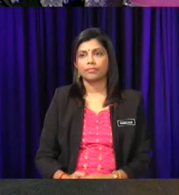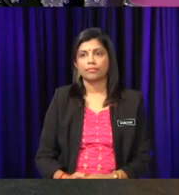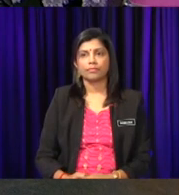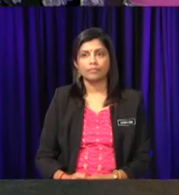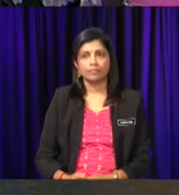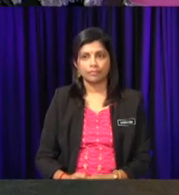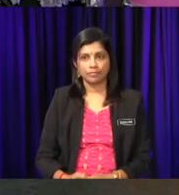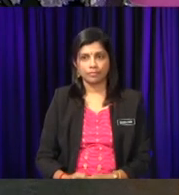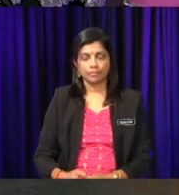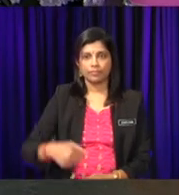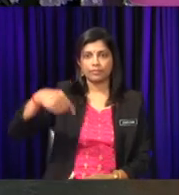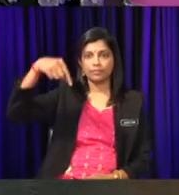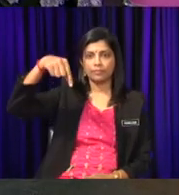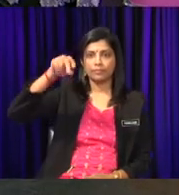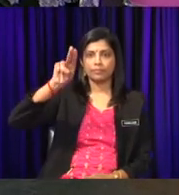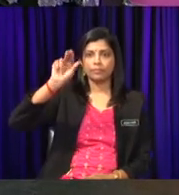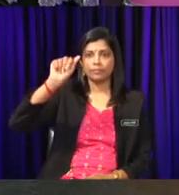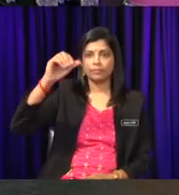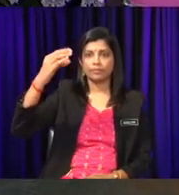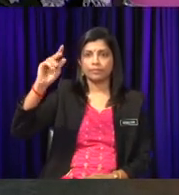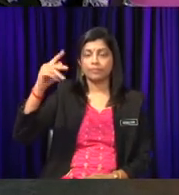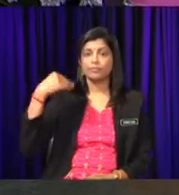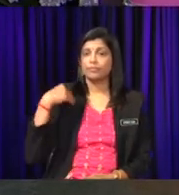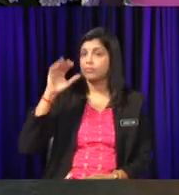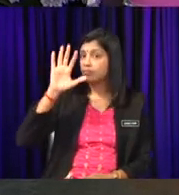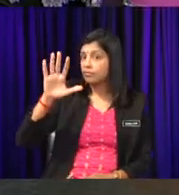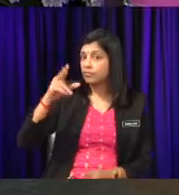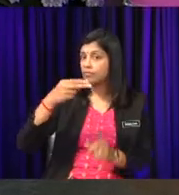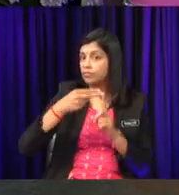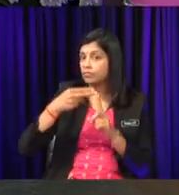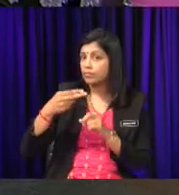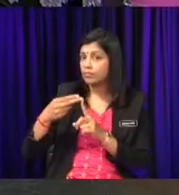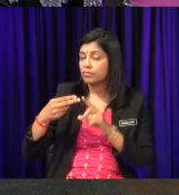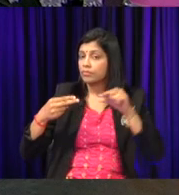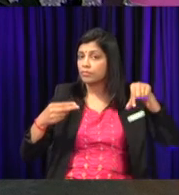ah Fizi boleh bulat dekat Tengah ataupun peta dekat tengah tuh